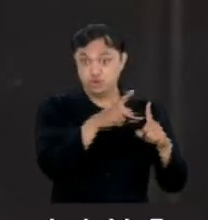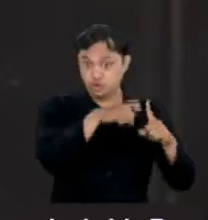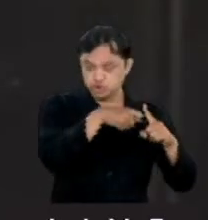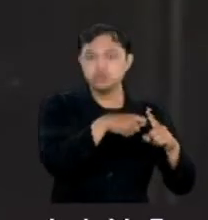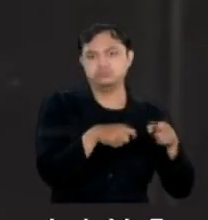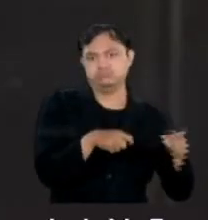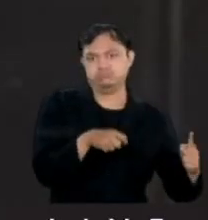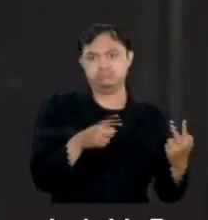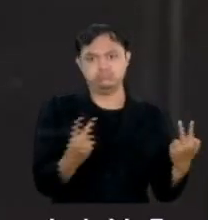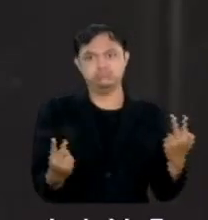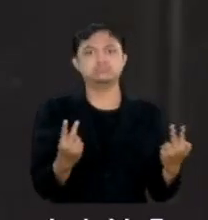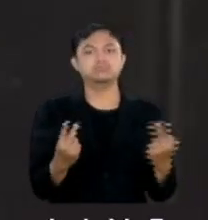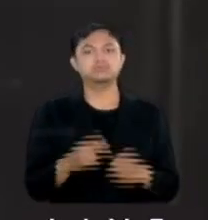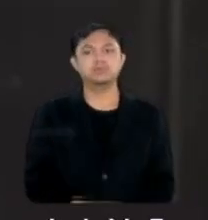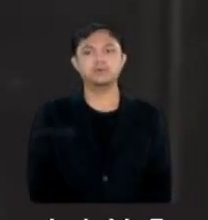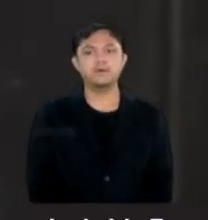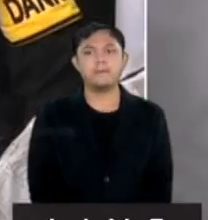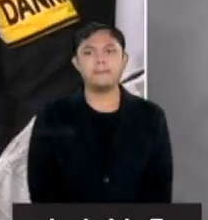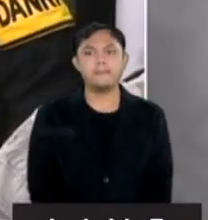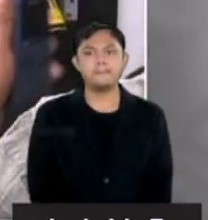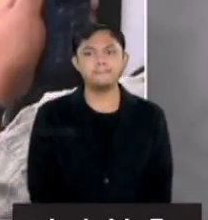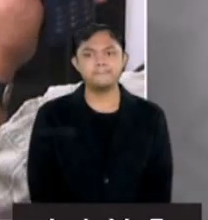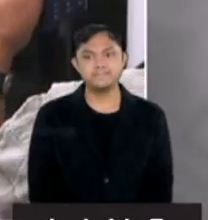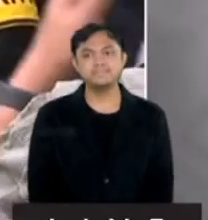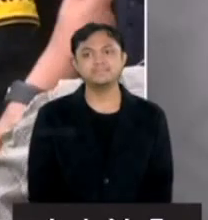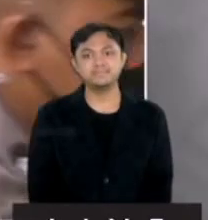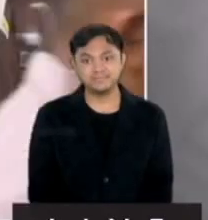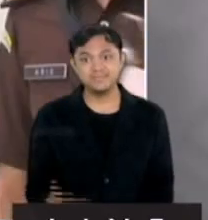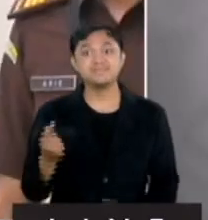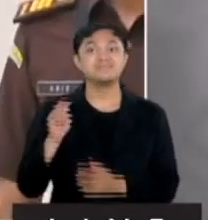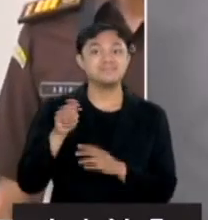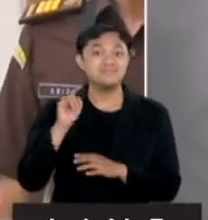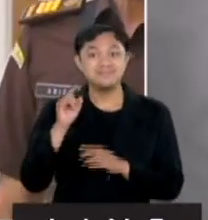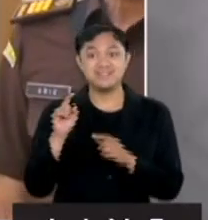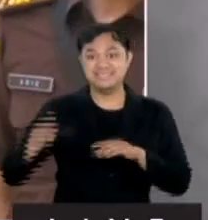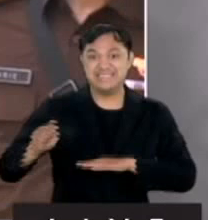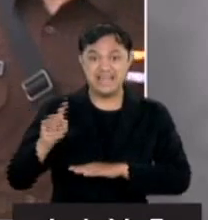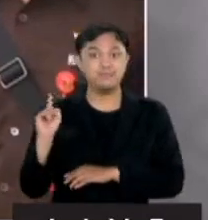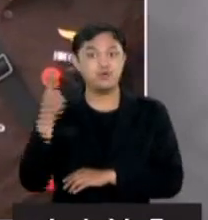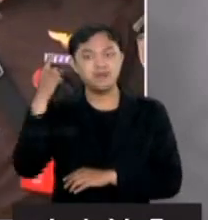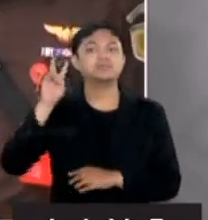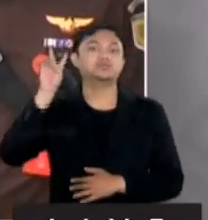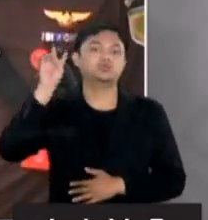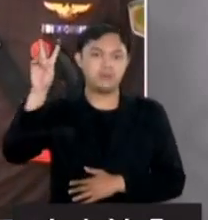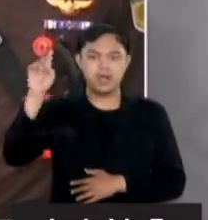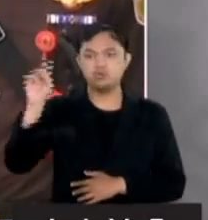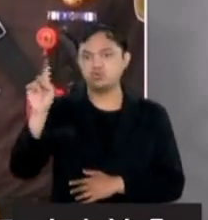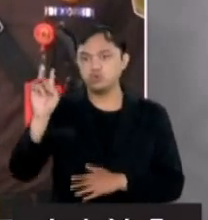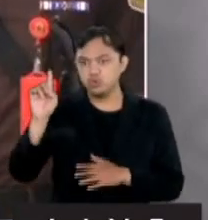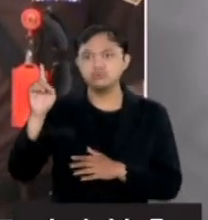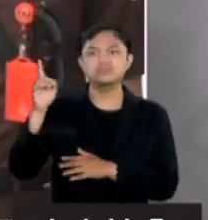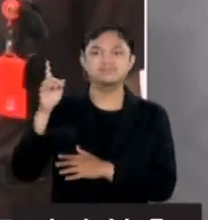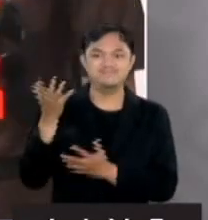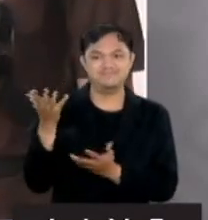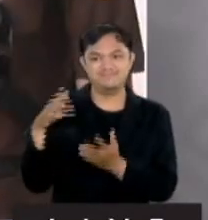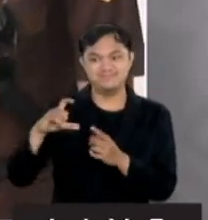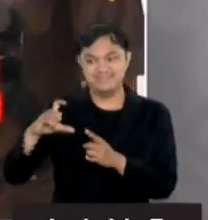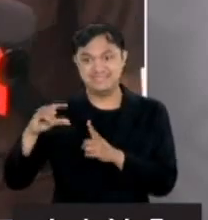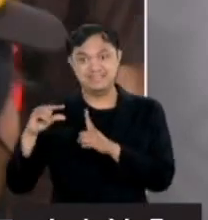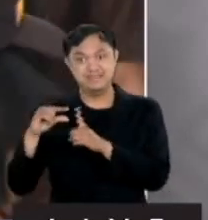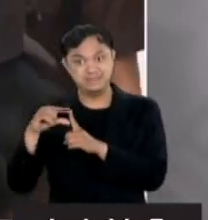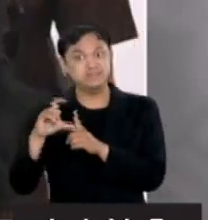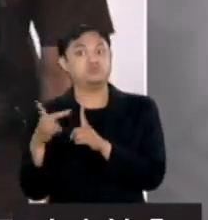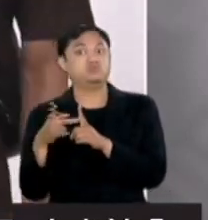saksi disumpah terlebih dahulu karena Cuk Putranto akan menjalani sidang di ruang sidang 3. Cuk Putranto akan duduk sebagai